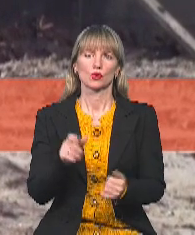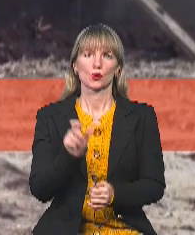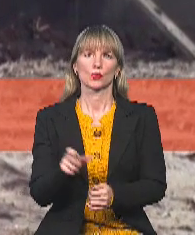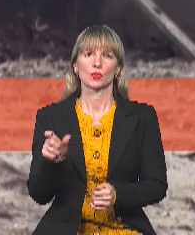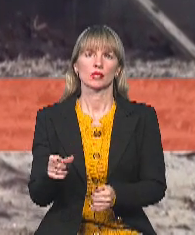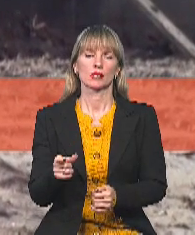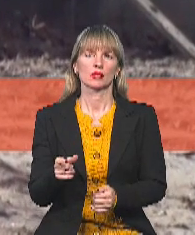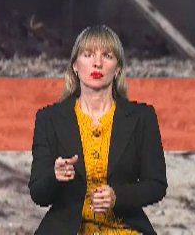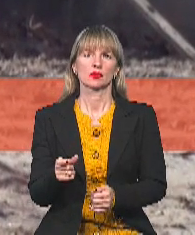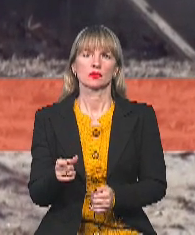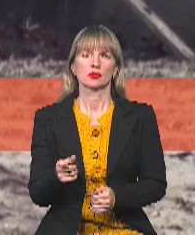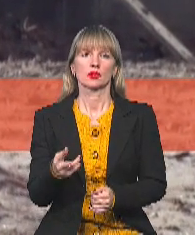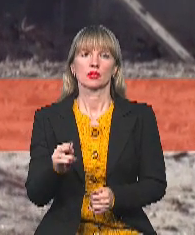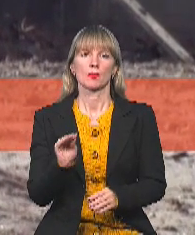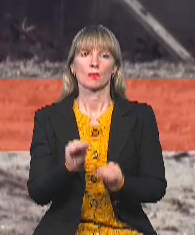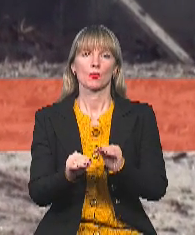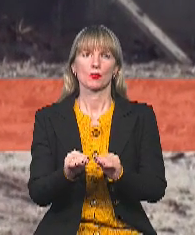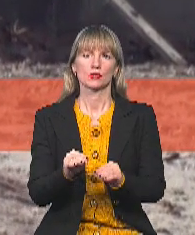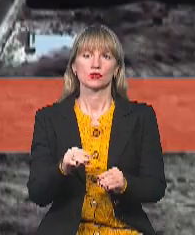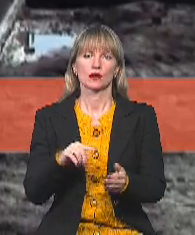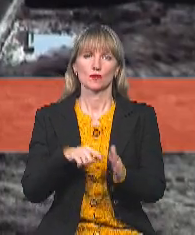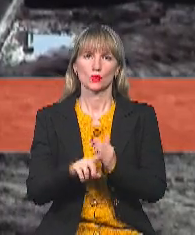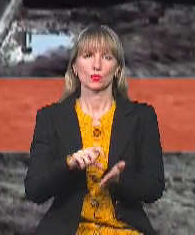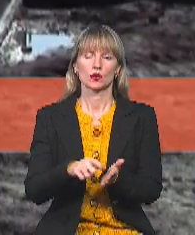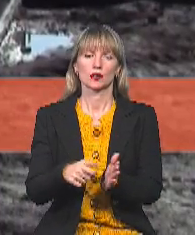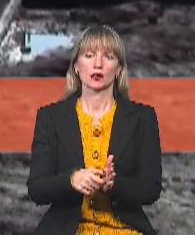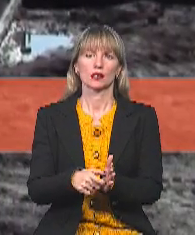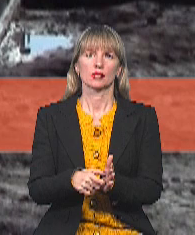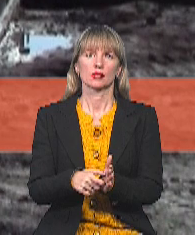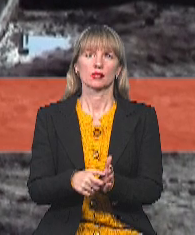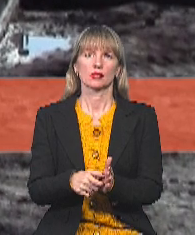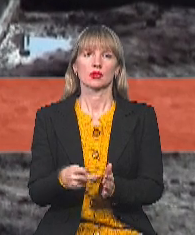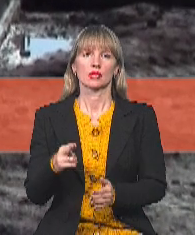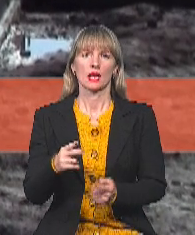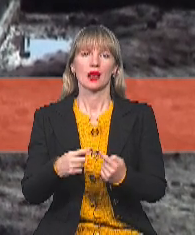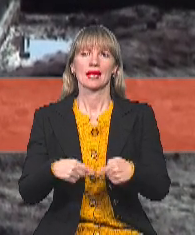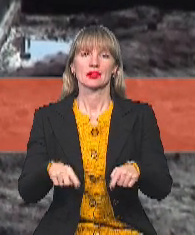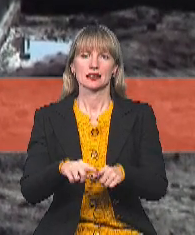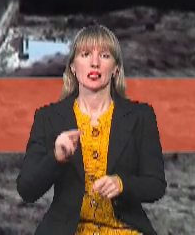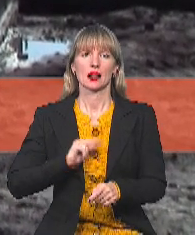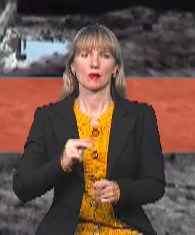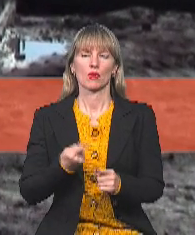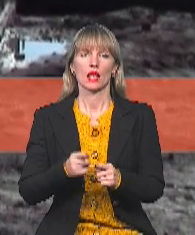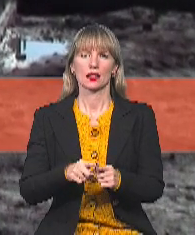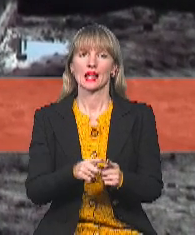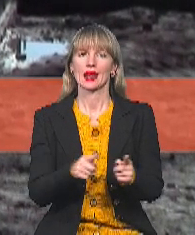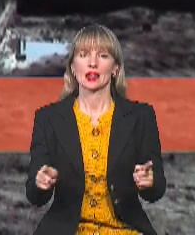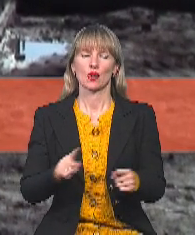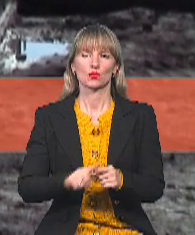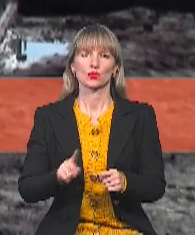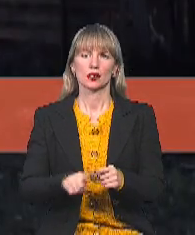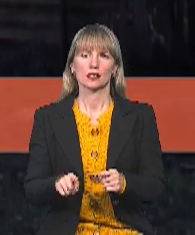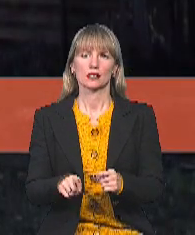и для помещение для, скажем так, для организации работы самого линейного ускорителя.